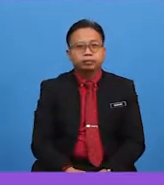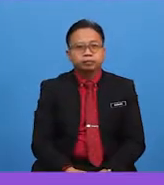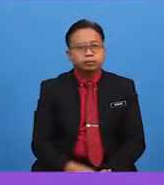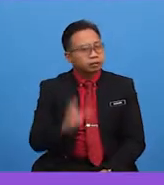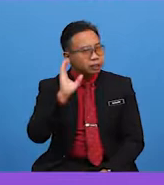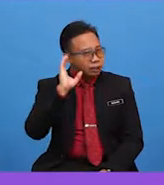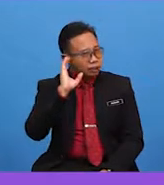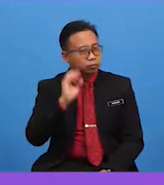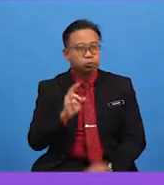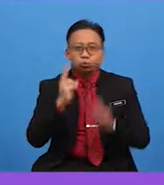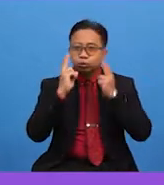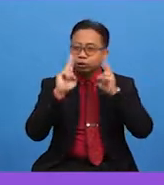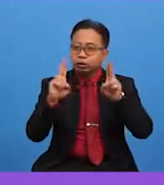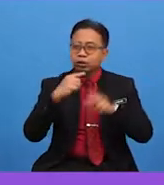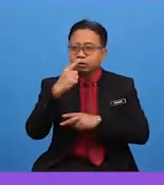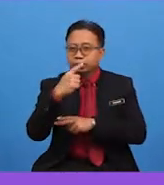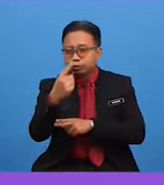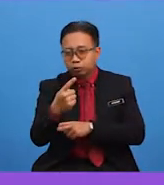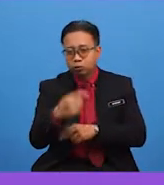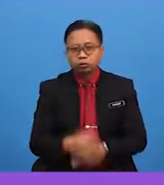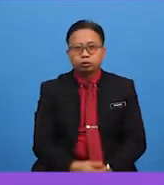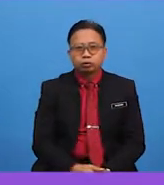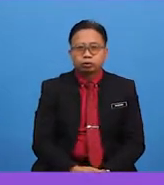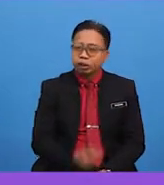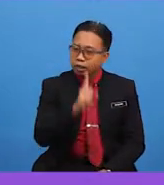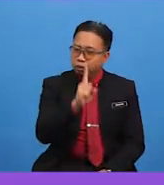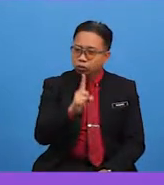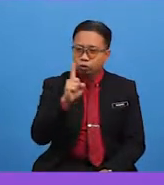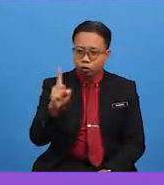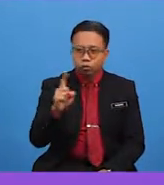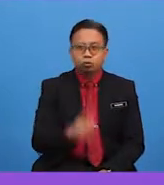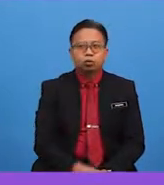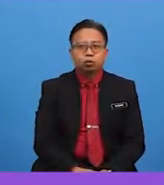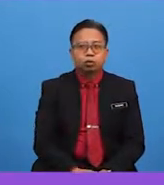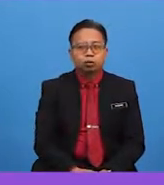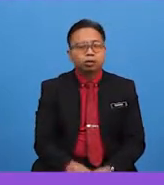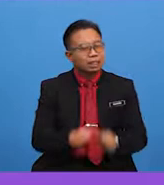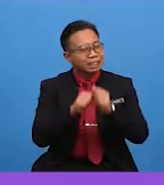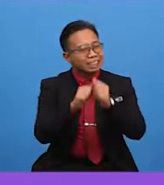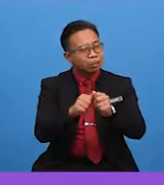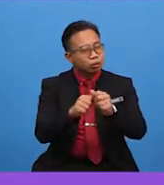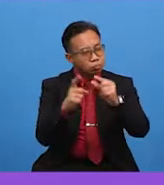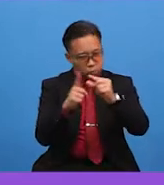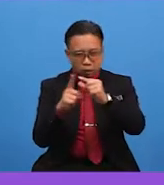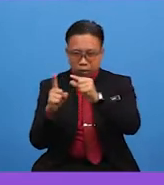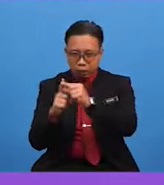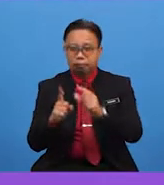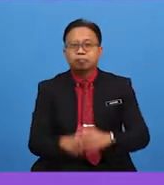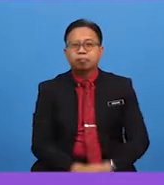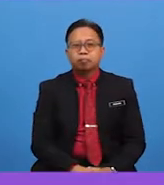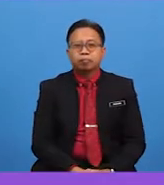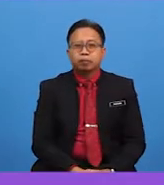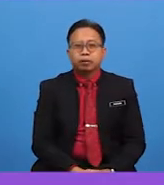Dengar tak Ustazah sebut perkataan satu persatu mengikut suku kata?